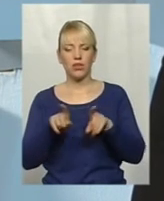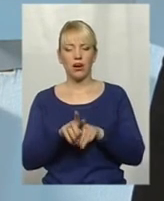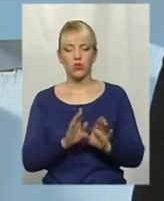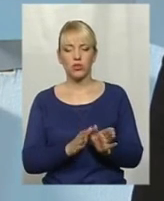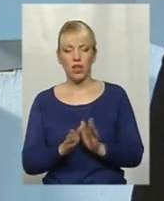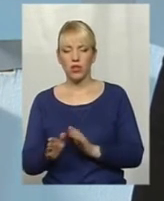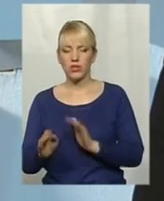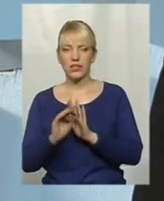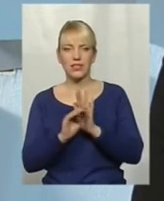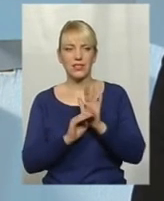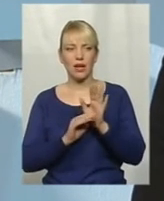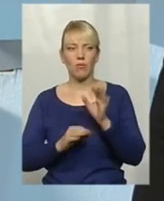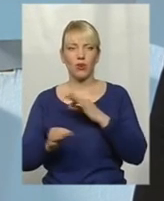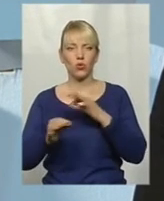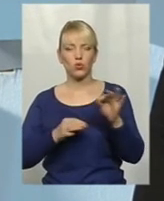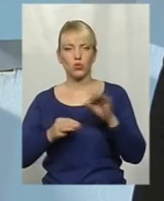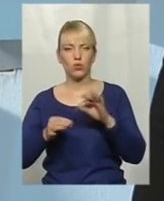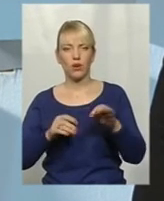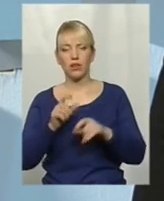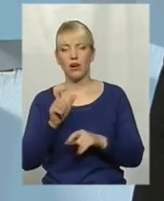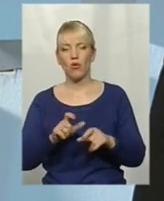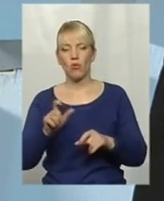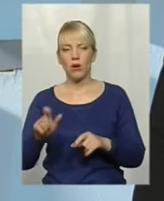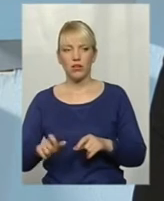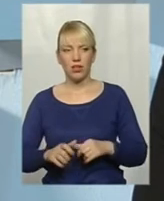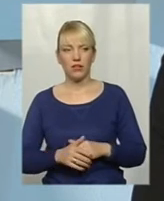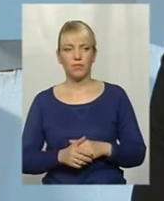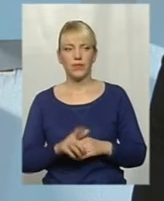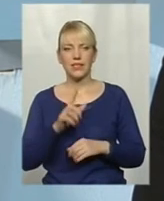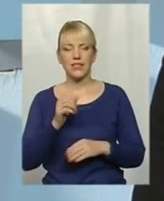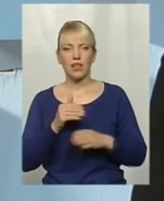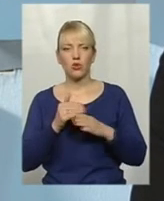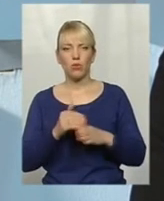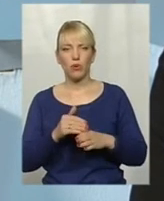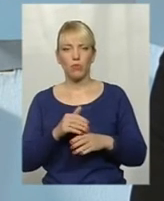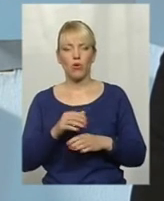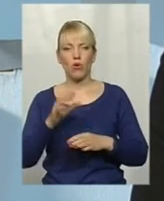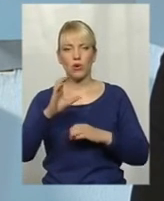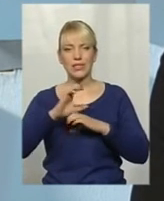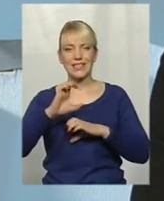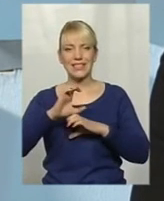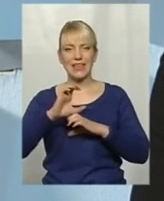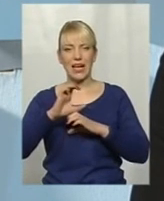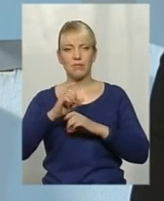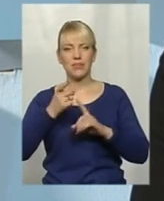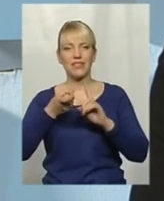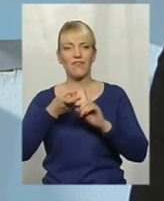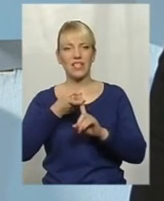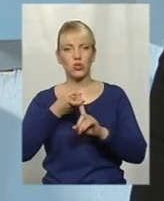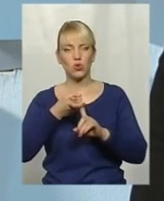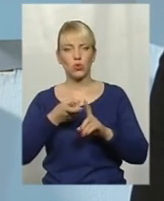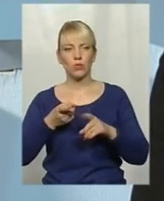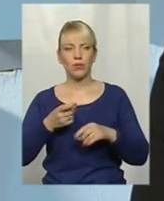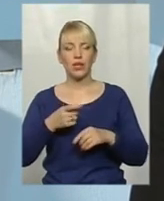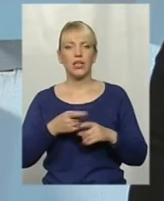налагоджена система консультування громадян за допомогою скайп-зв'язку, так званий